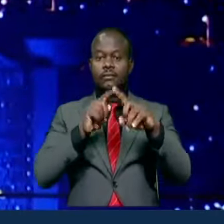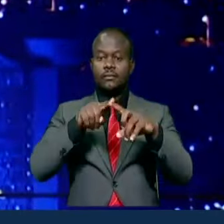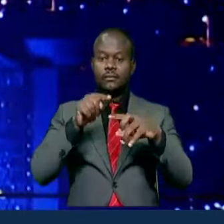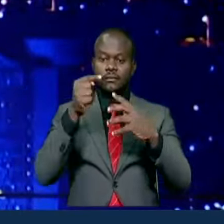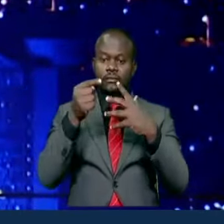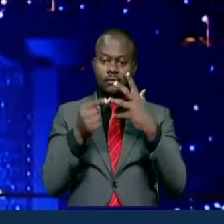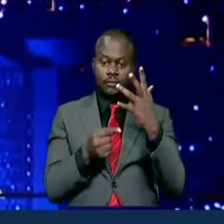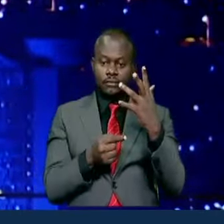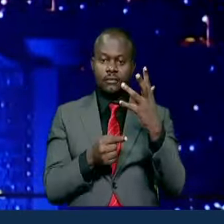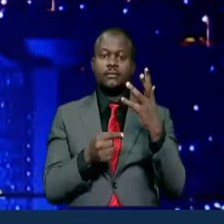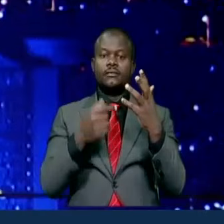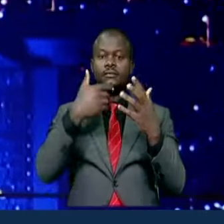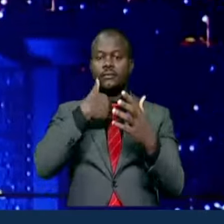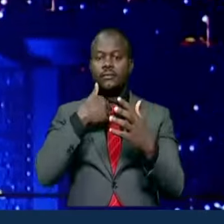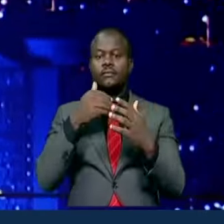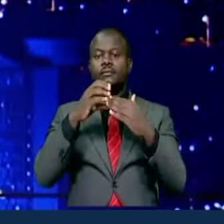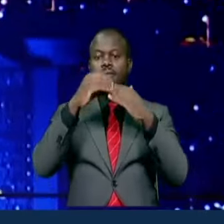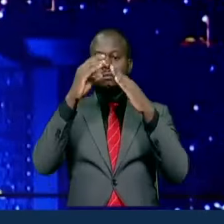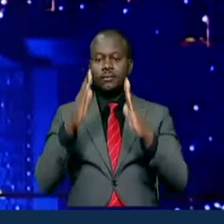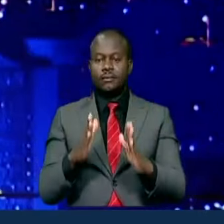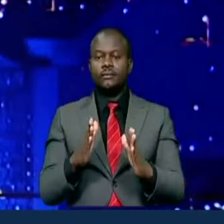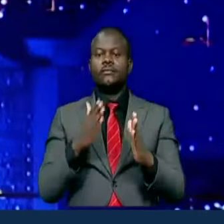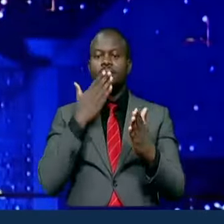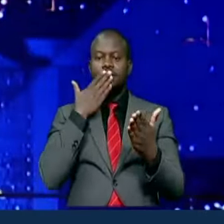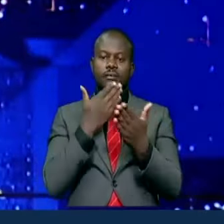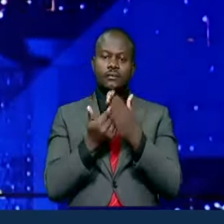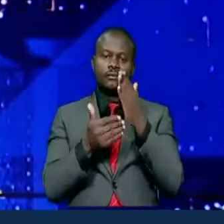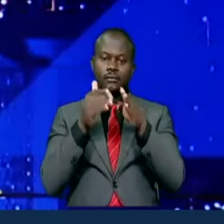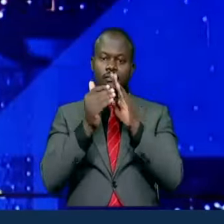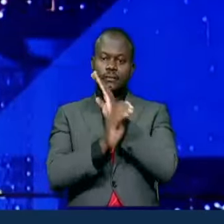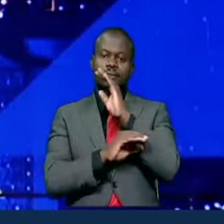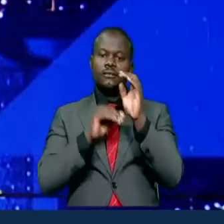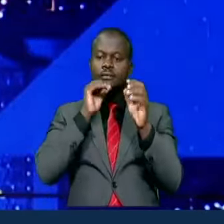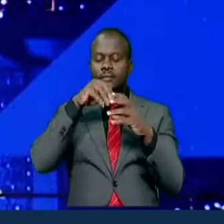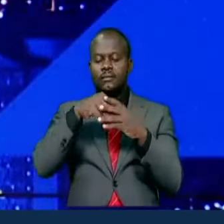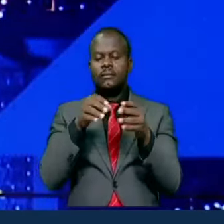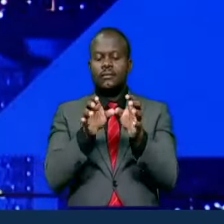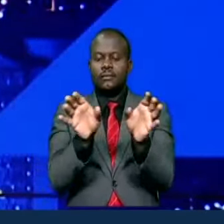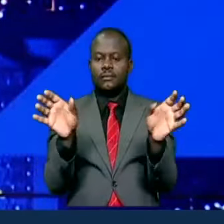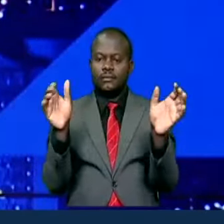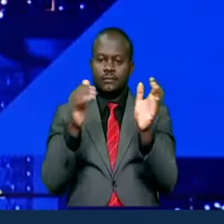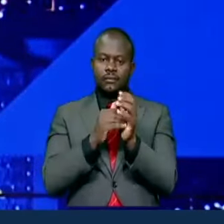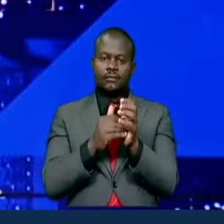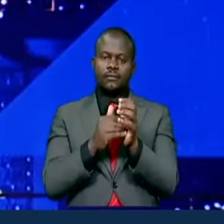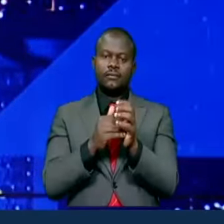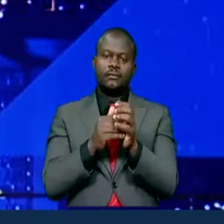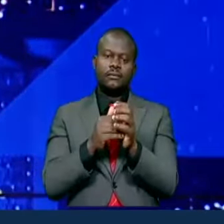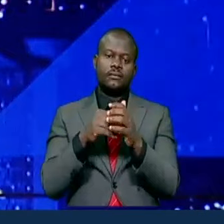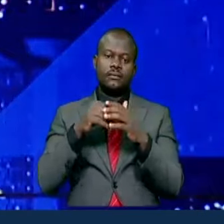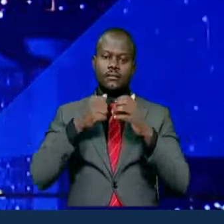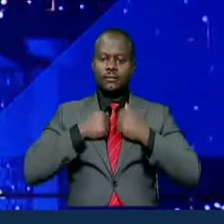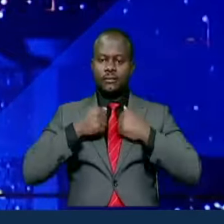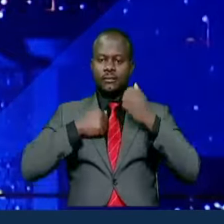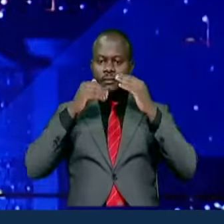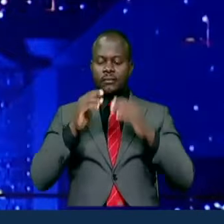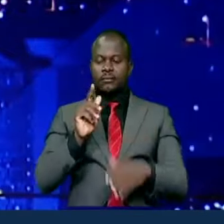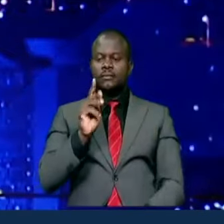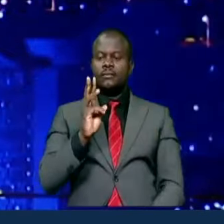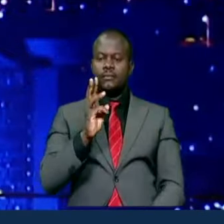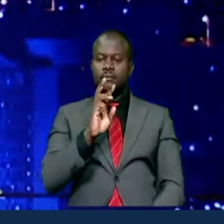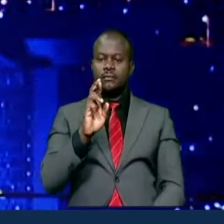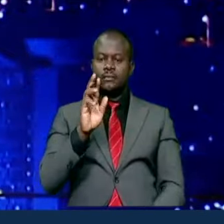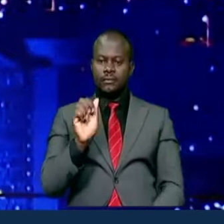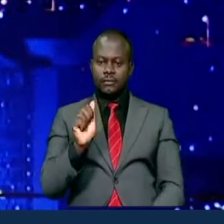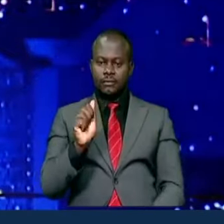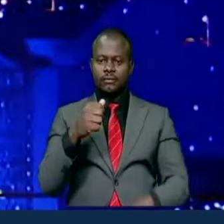ku kuba rufite ubuyobozi bwiza bwubatse igihugu kizira ivangura n'amacakubiri mu benegihugu. Kwizera John